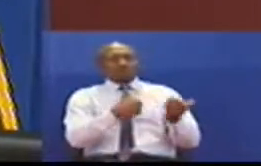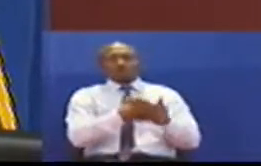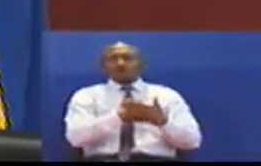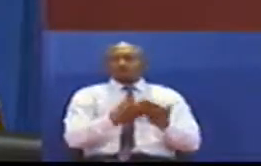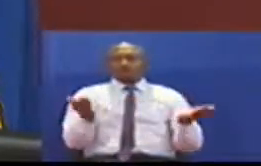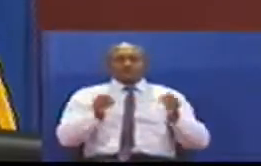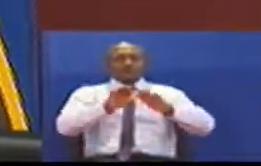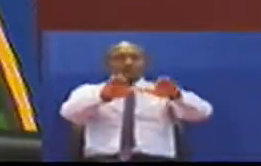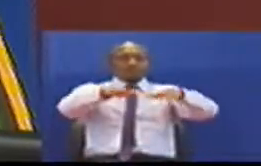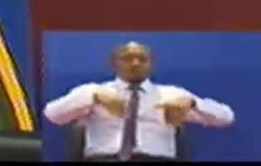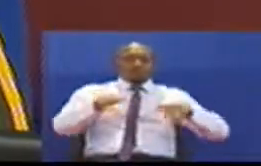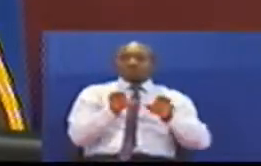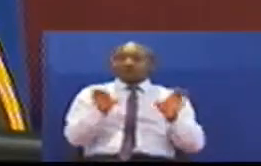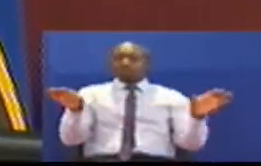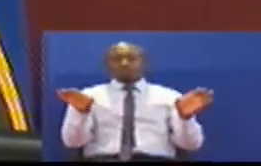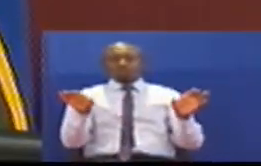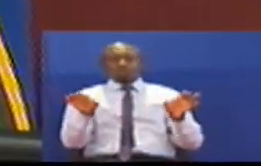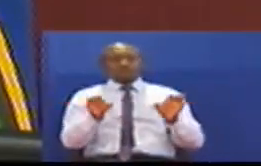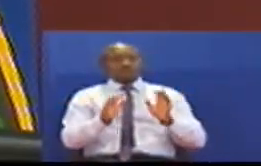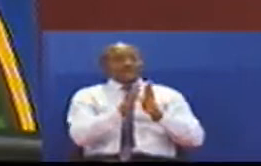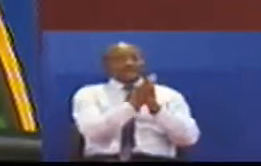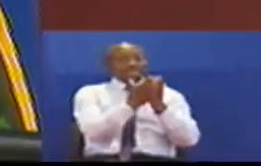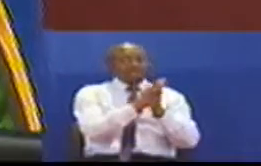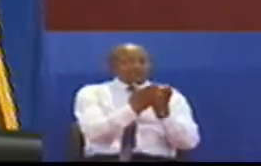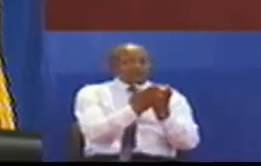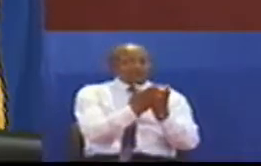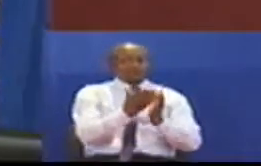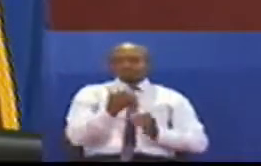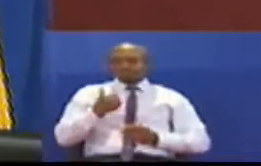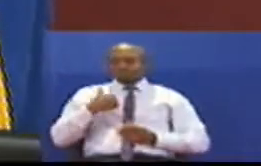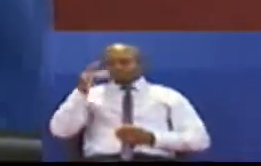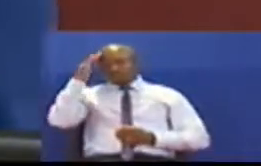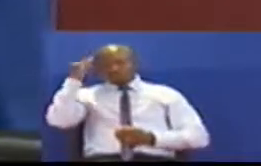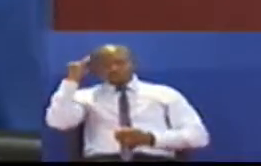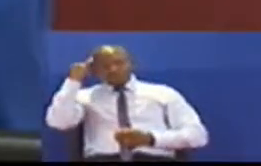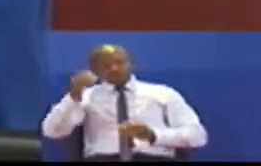hatuna bunge maalum ya katiba na maoni yetu mnaotoa wa